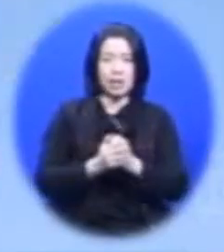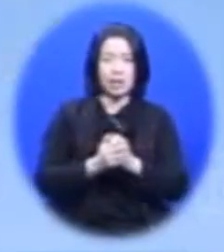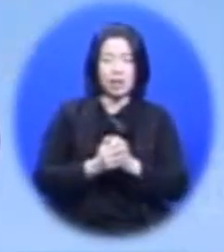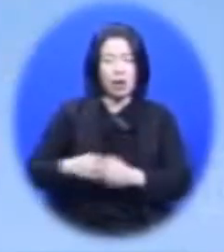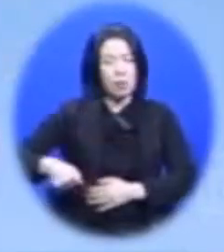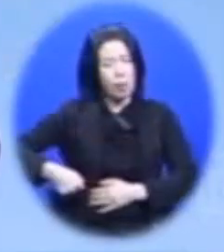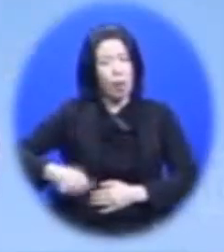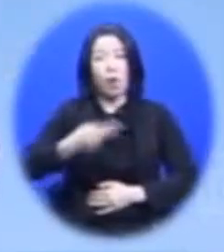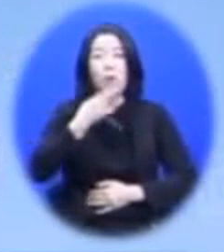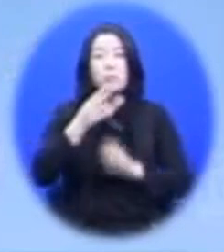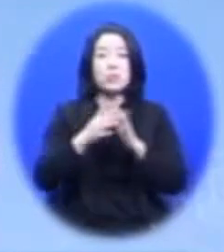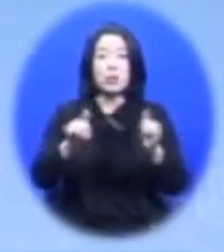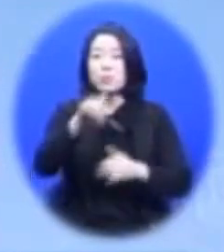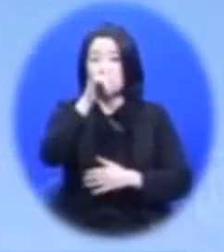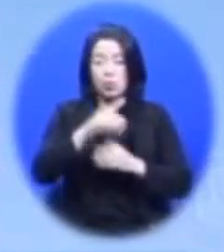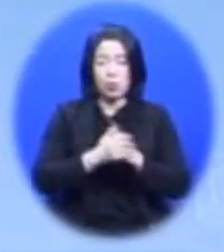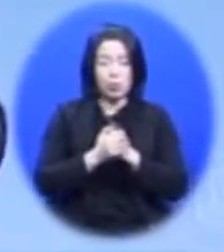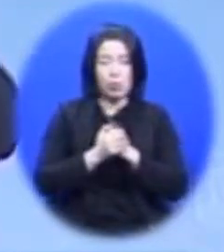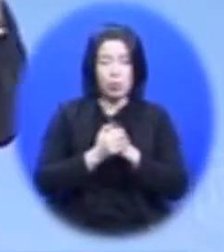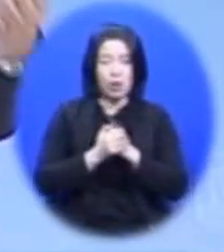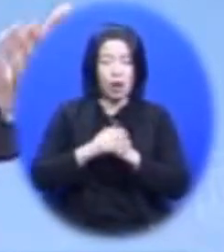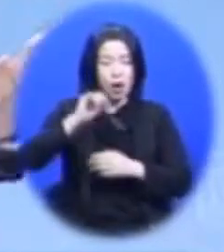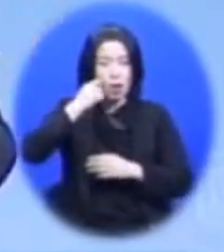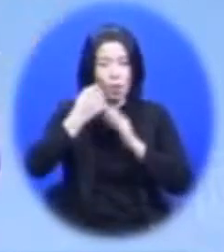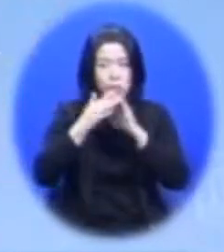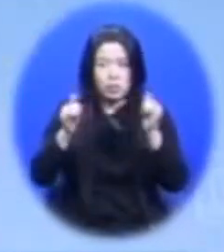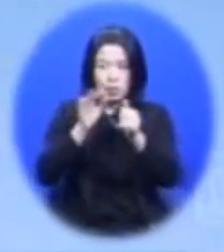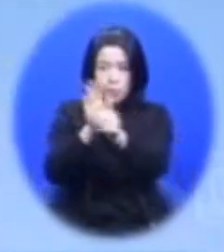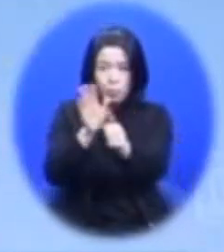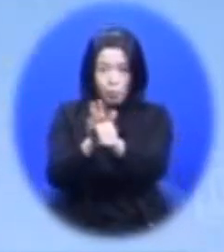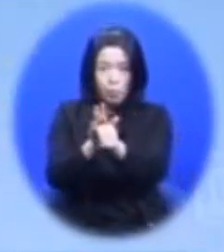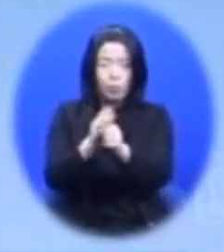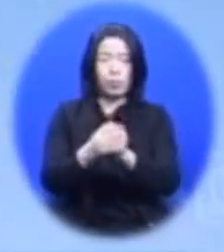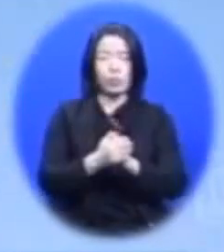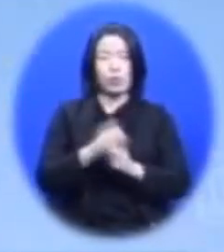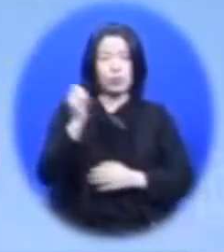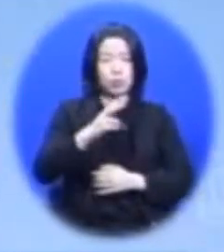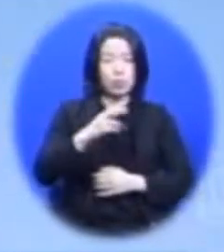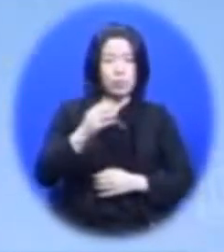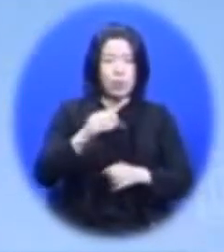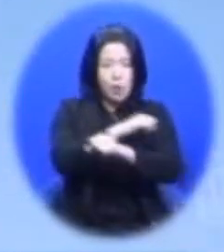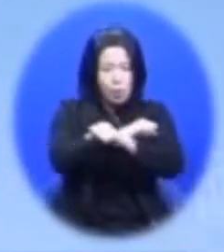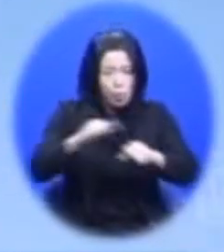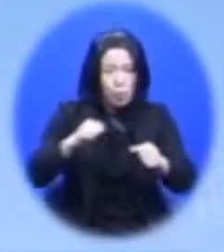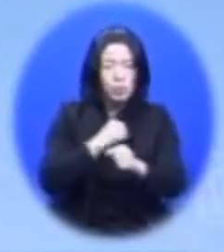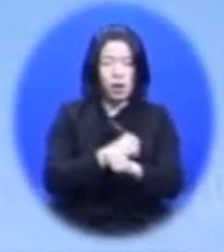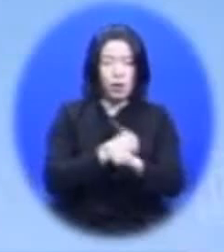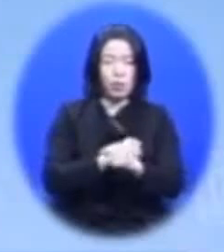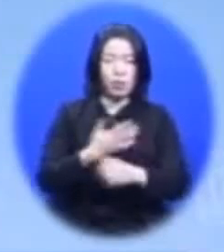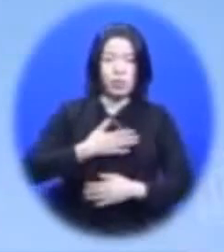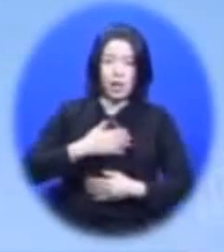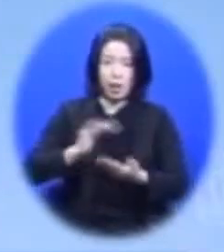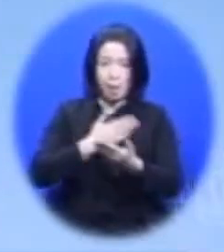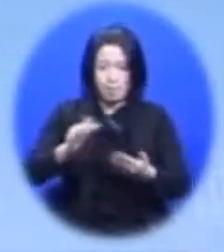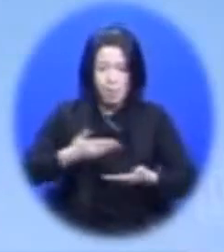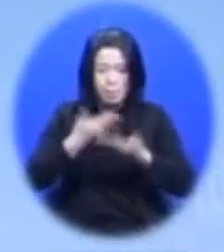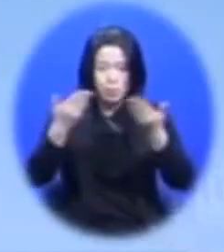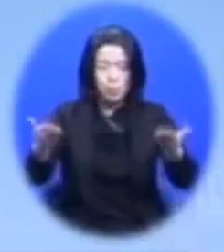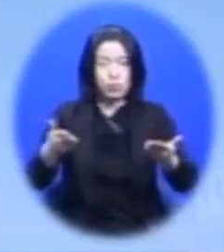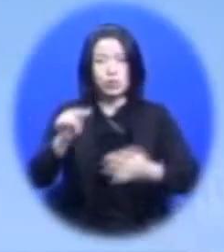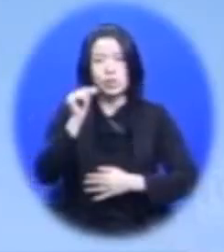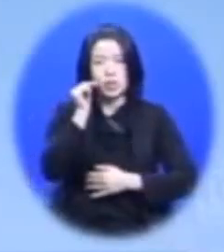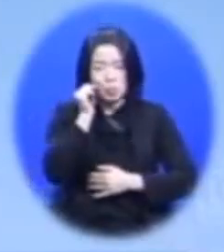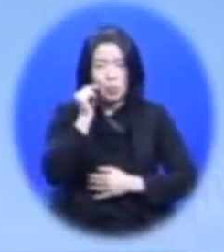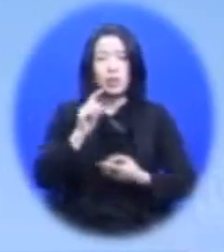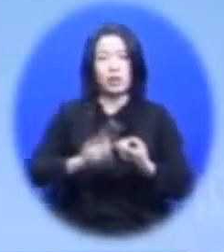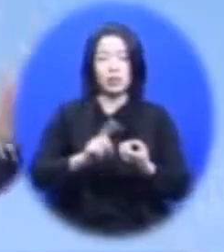가책도 없는 분도 있단 말입니다. 어려운 사람을 돕고 용서하고 내가 베풀어주지 못한 것에